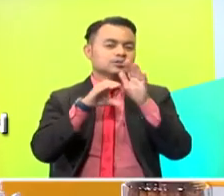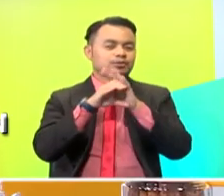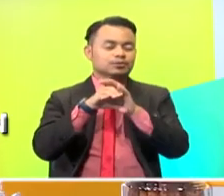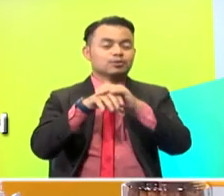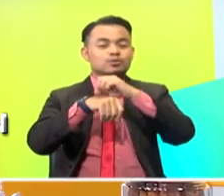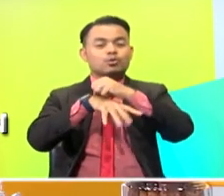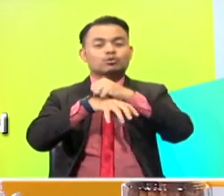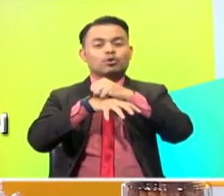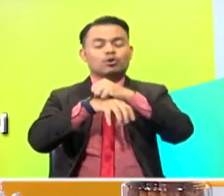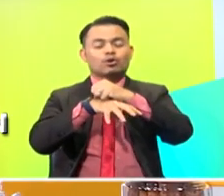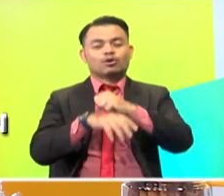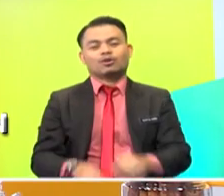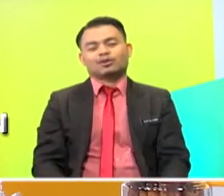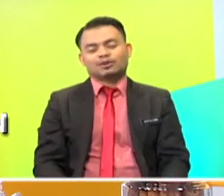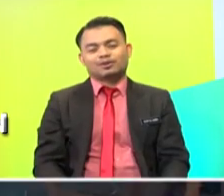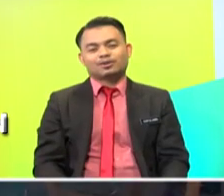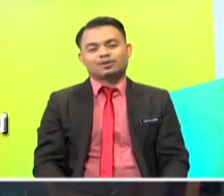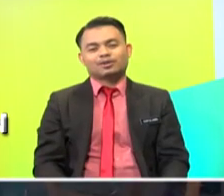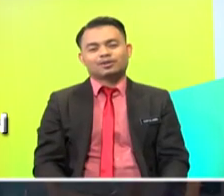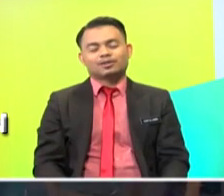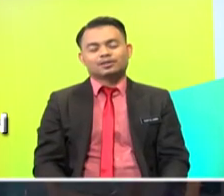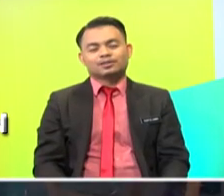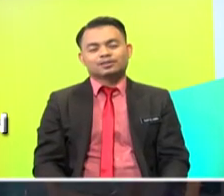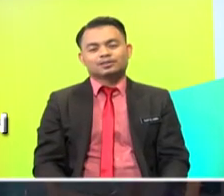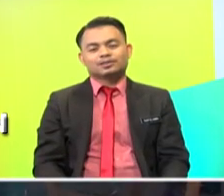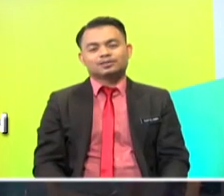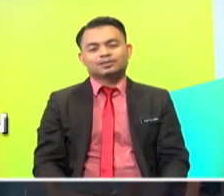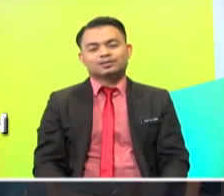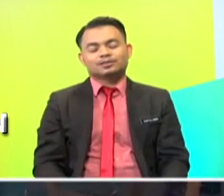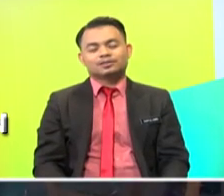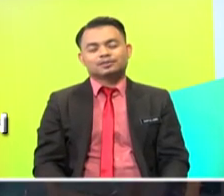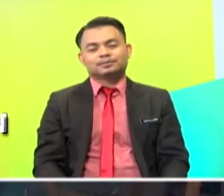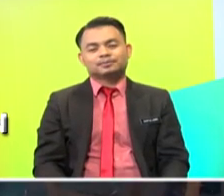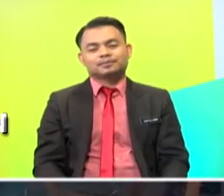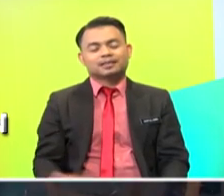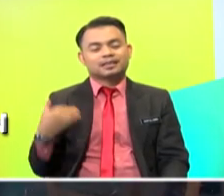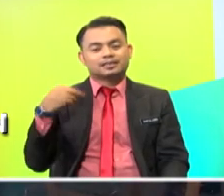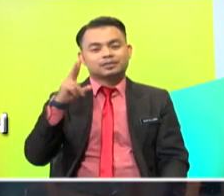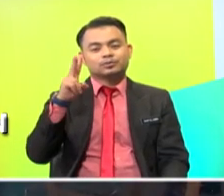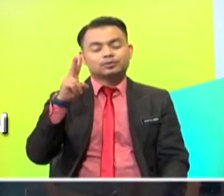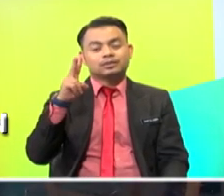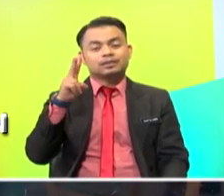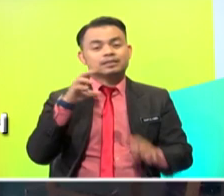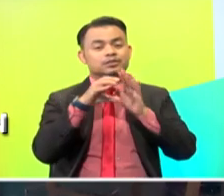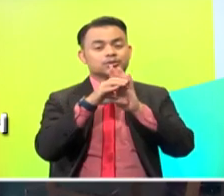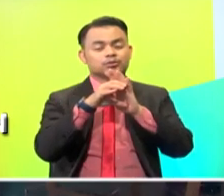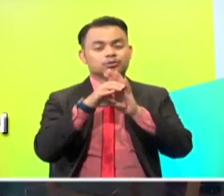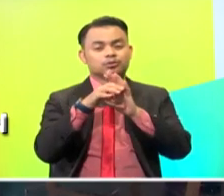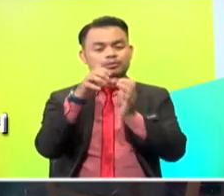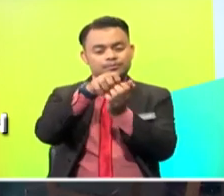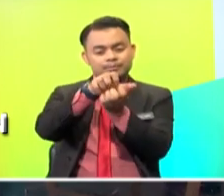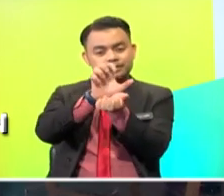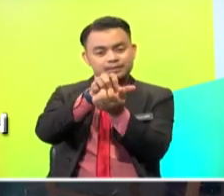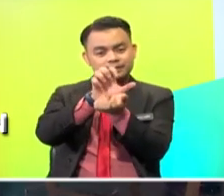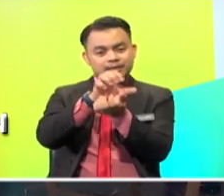betul udang serangan laut nih dia ada duit lagi ah contoh yaitu bocem turun dan tidak bercampur